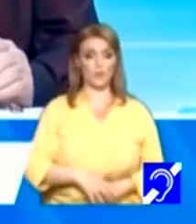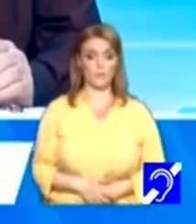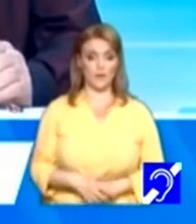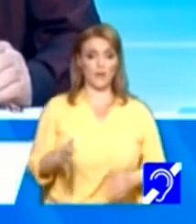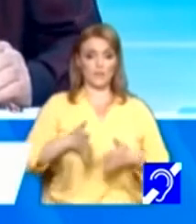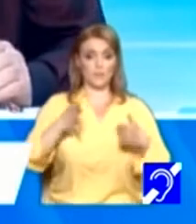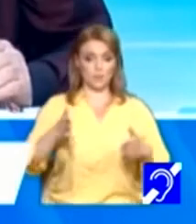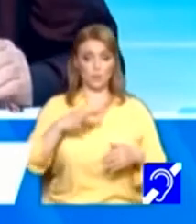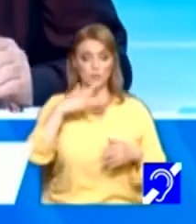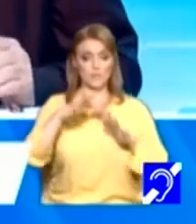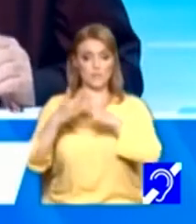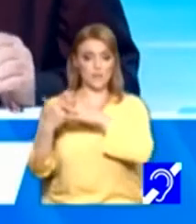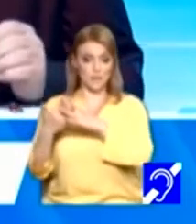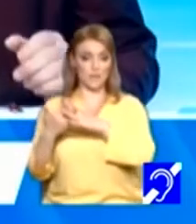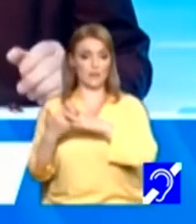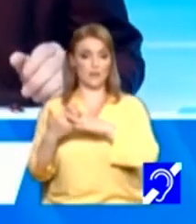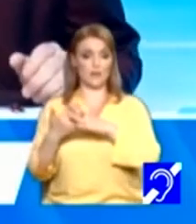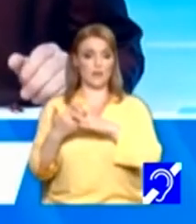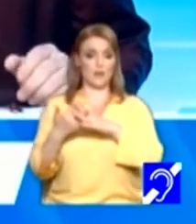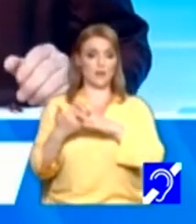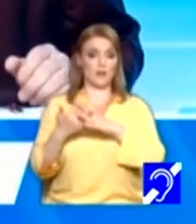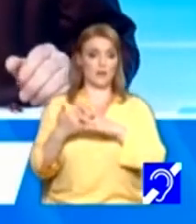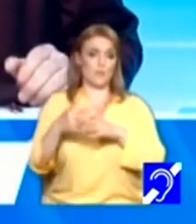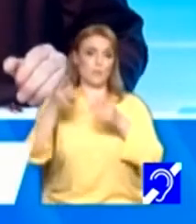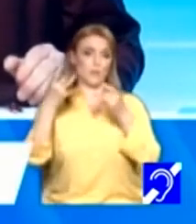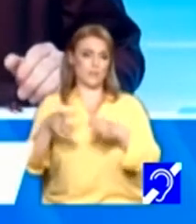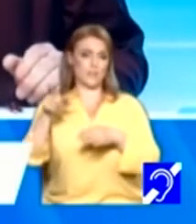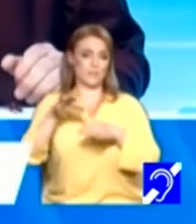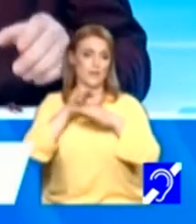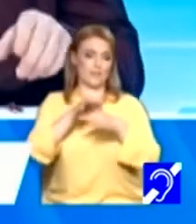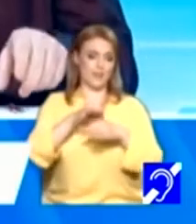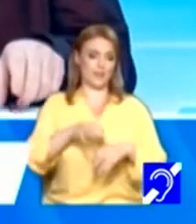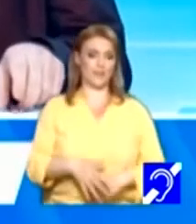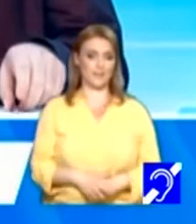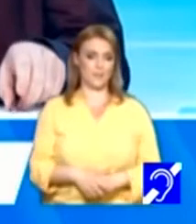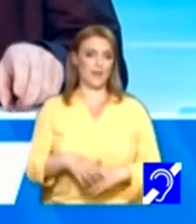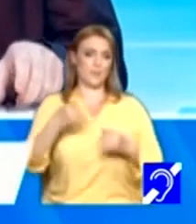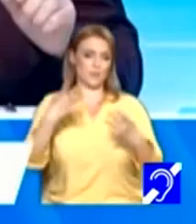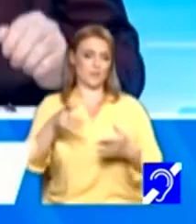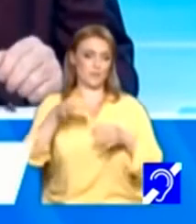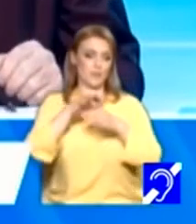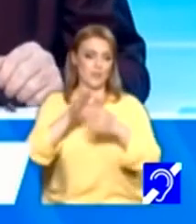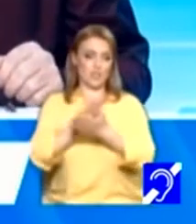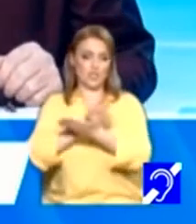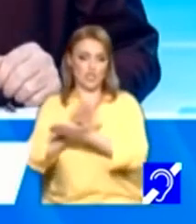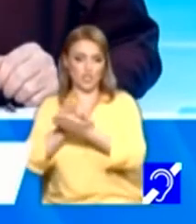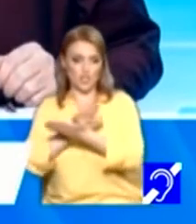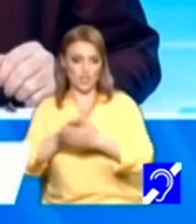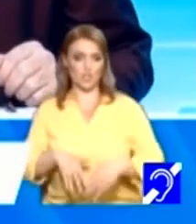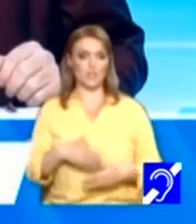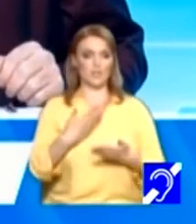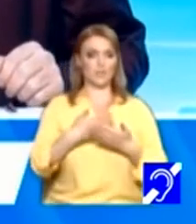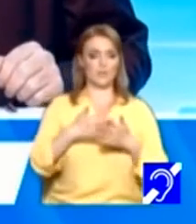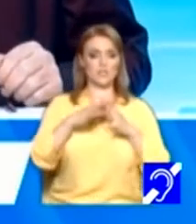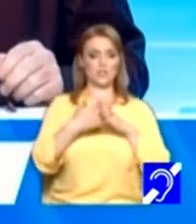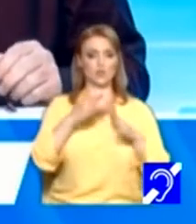majoritatea satelor ați făcut numai chestii de gală, cum se numesc ele subotnici și curățeni și așa mai departe. În jura de jos